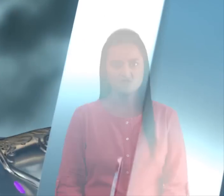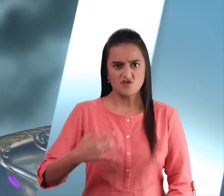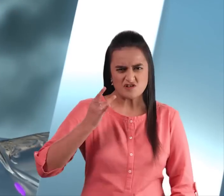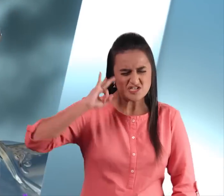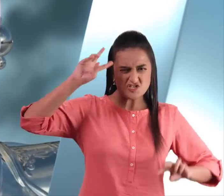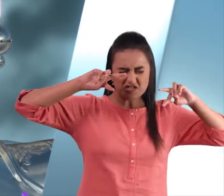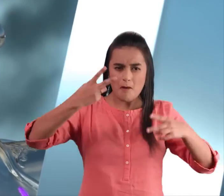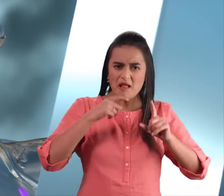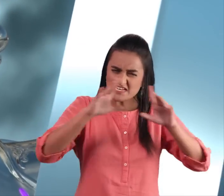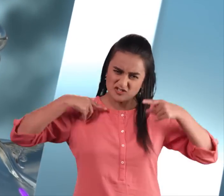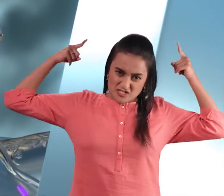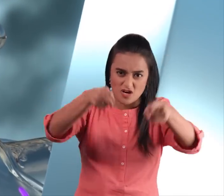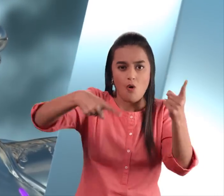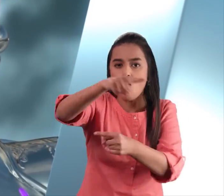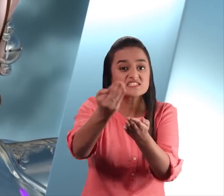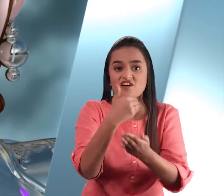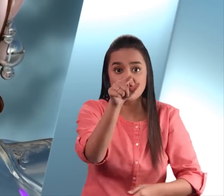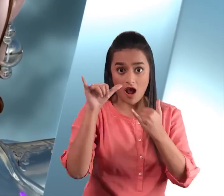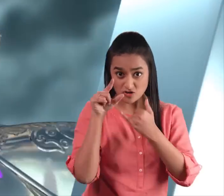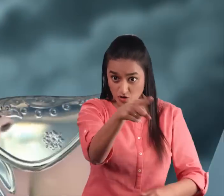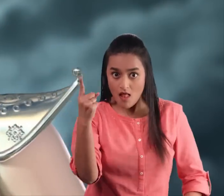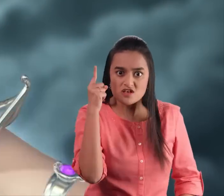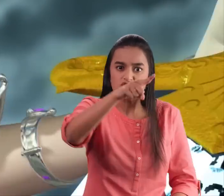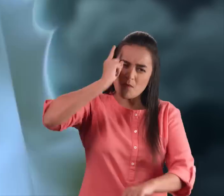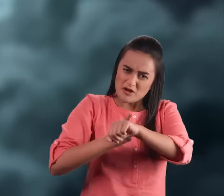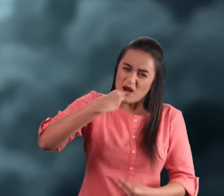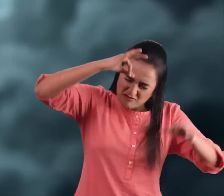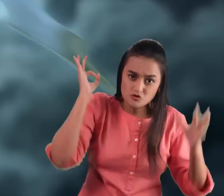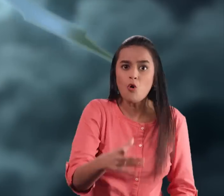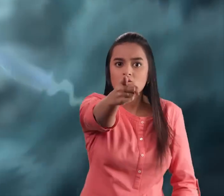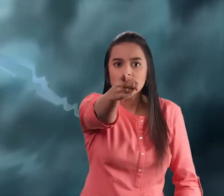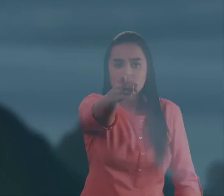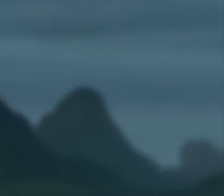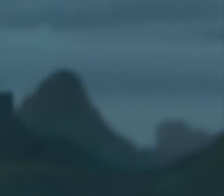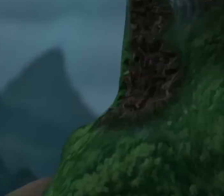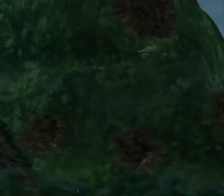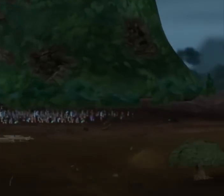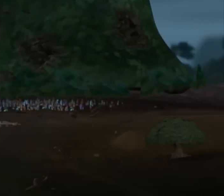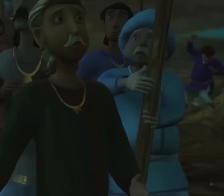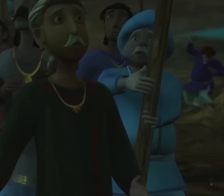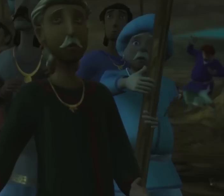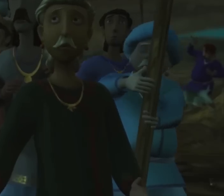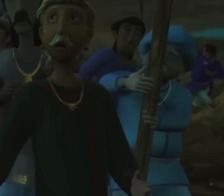तुम इंद्र के क्रोध से बच नहीं सकते। कृष्ण की बात मानने का दंड भुगतना होगा।